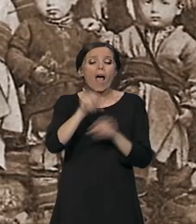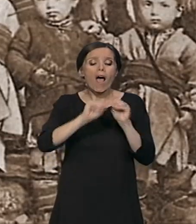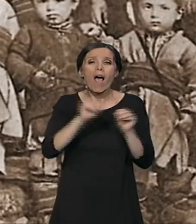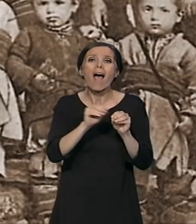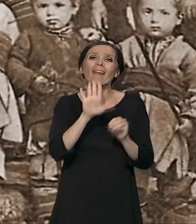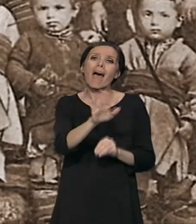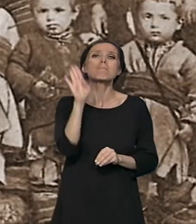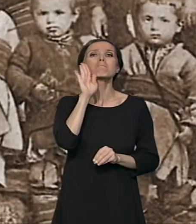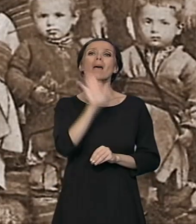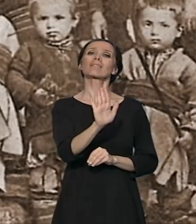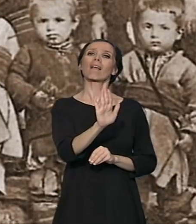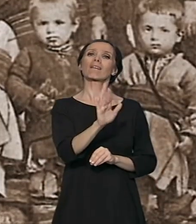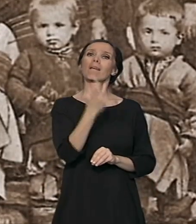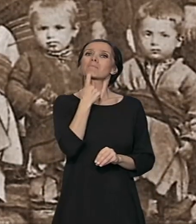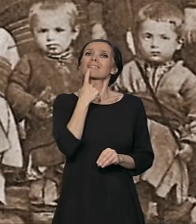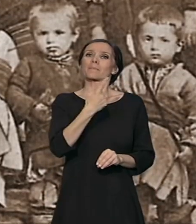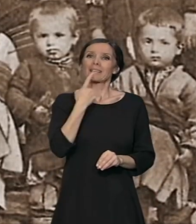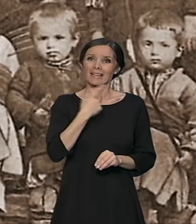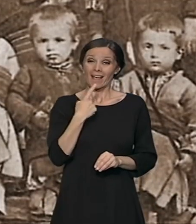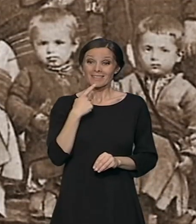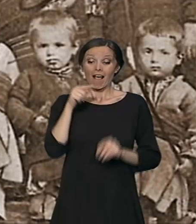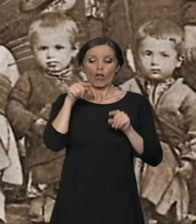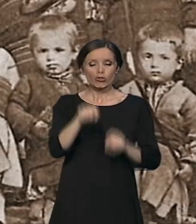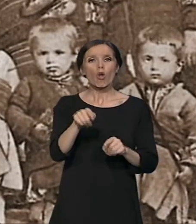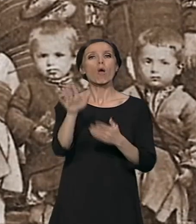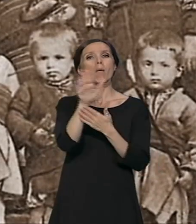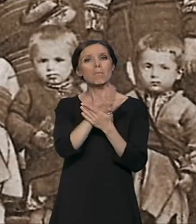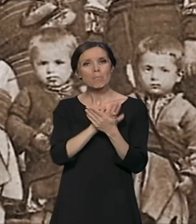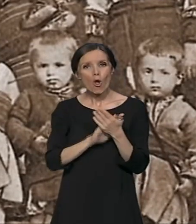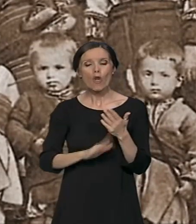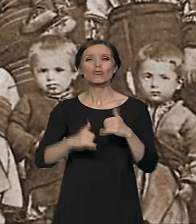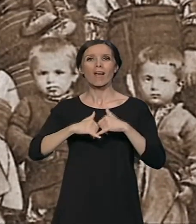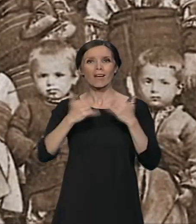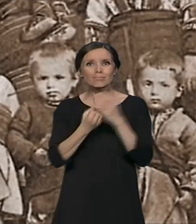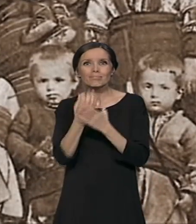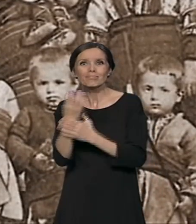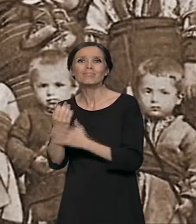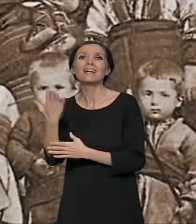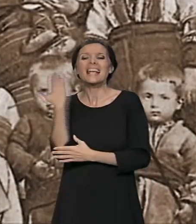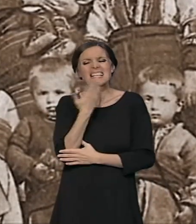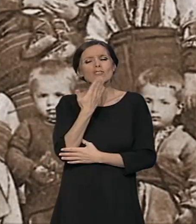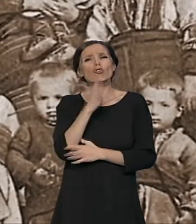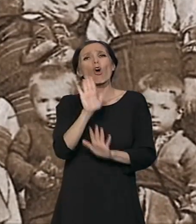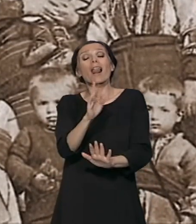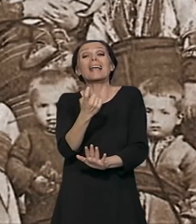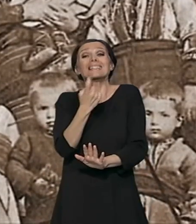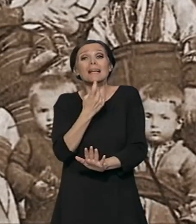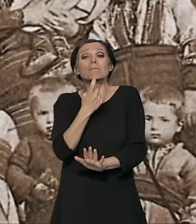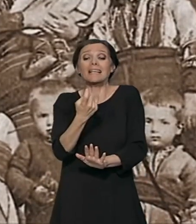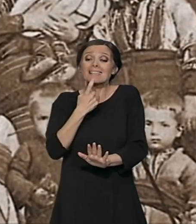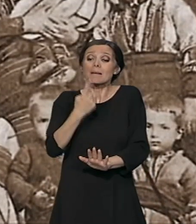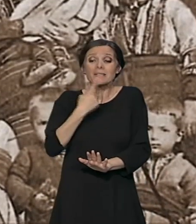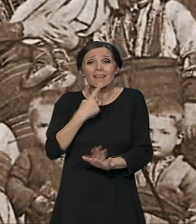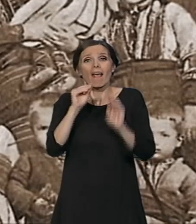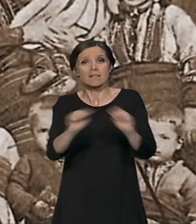od tada počinju tek da se prave srpske škole, dakle i na srpskom jeziku, i